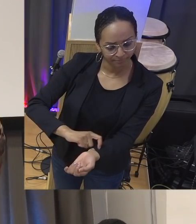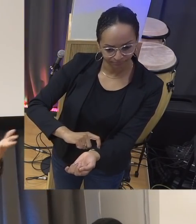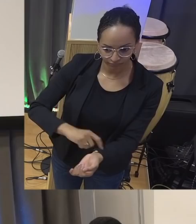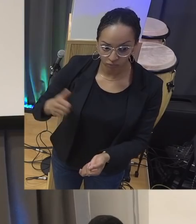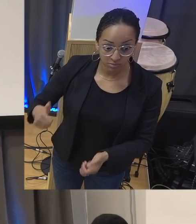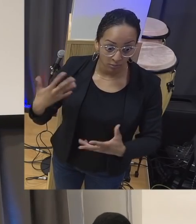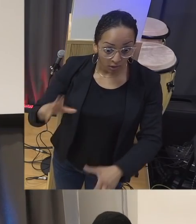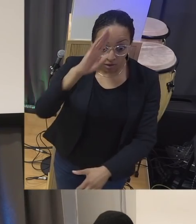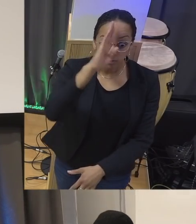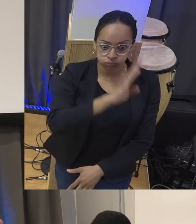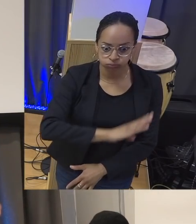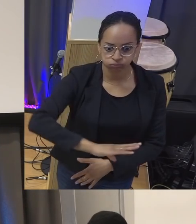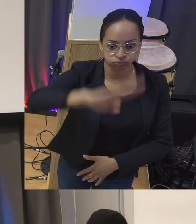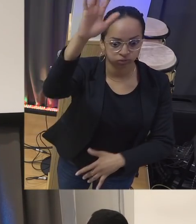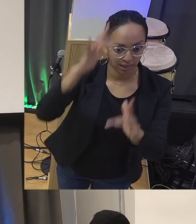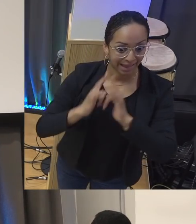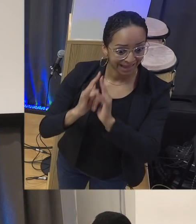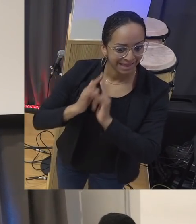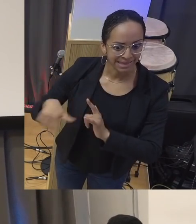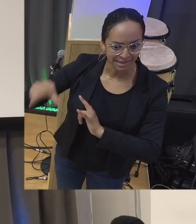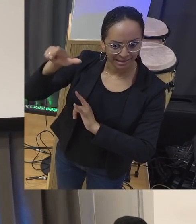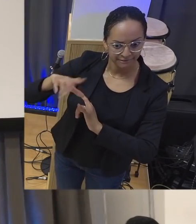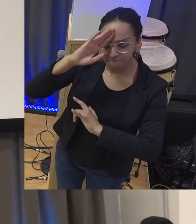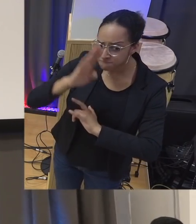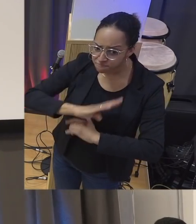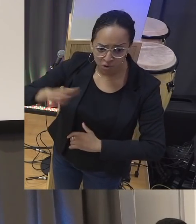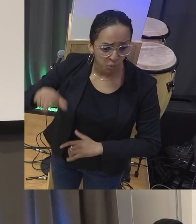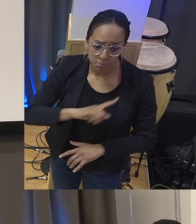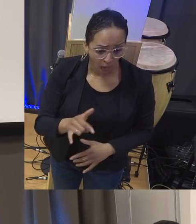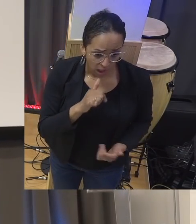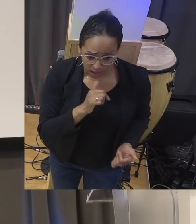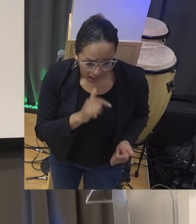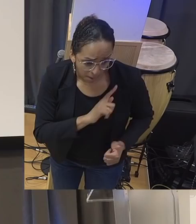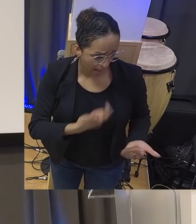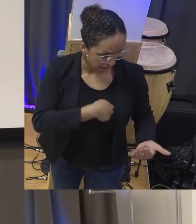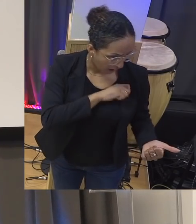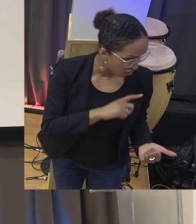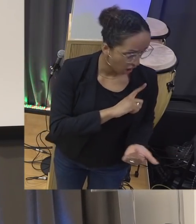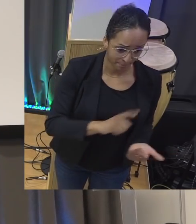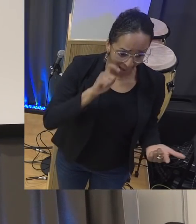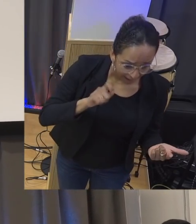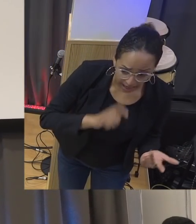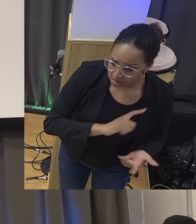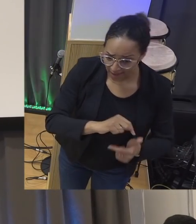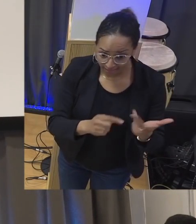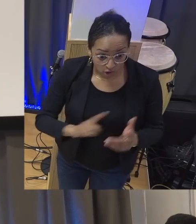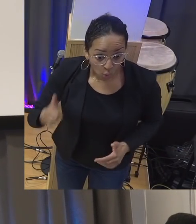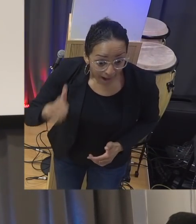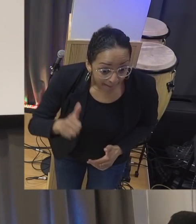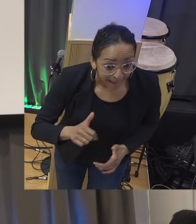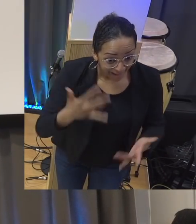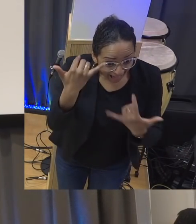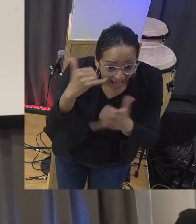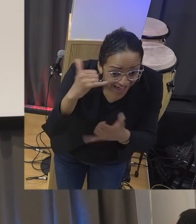de l'Église, Saint Cyprien, on a Tertullien. Mais Saint Augustin, il n'est pas italien, il n'est pas espagnol, il n'est pas sicilien, il est algérien, c'est un berbère.